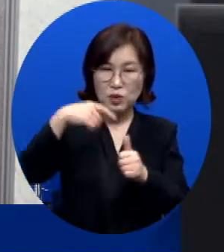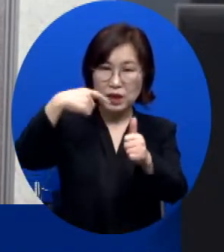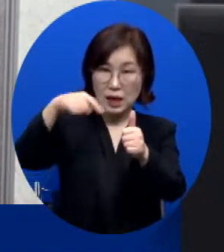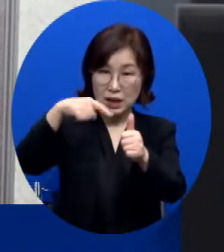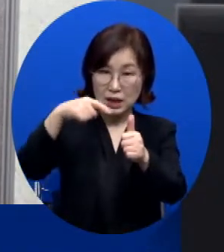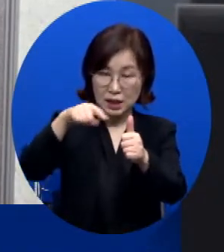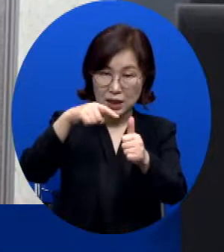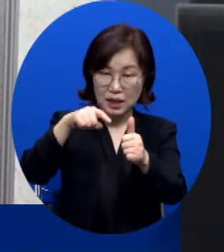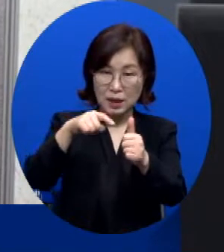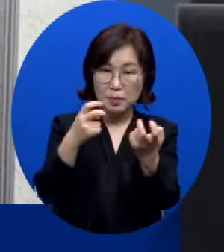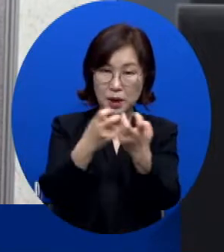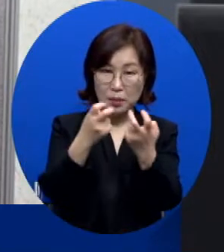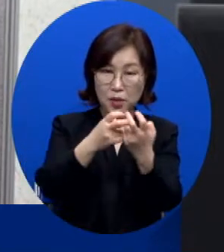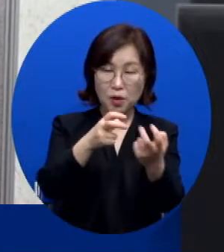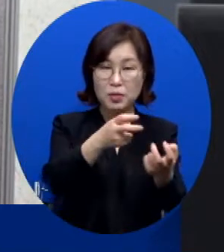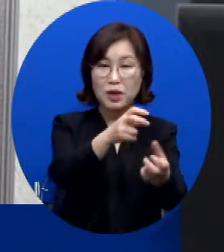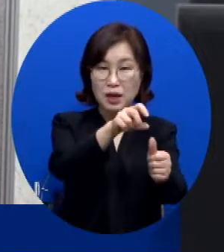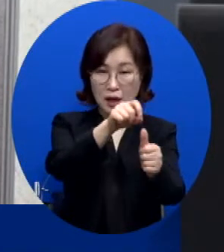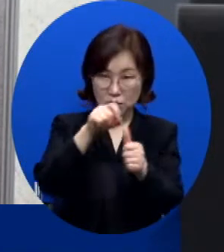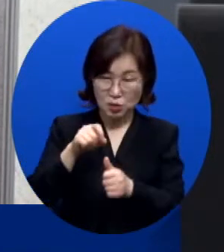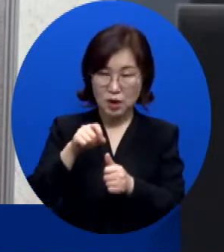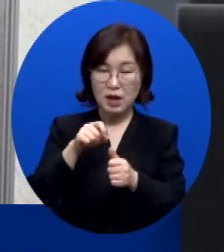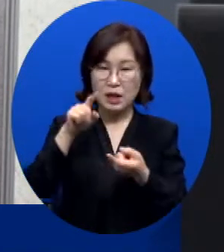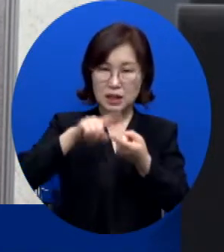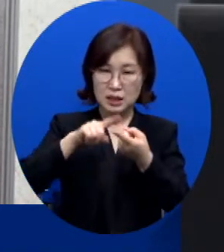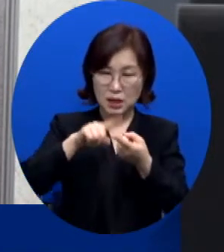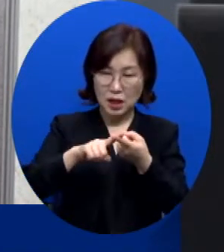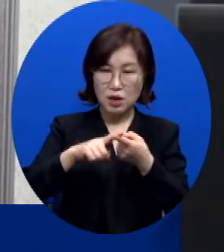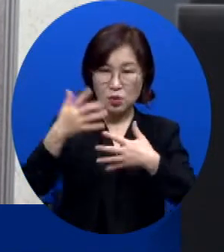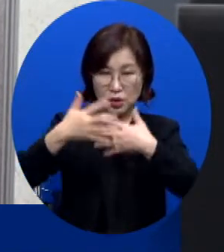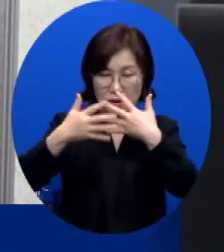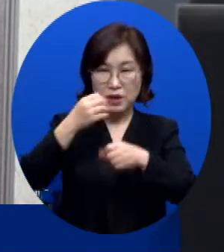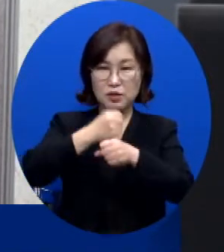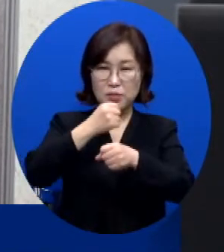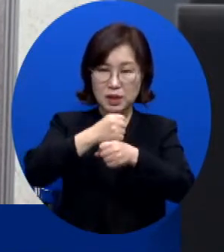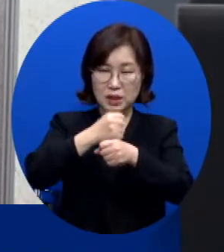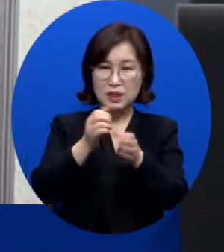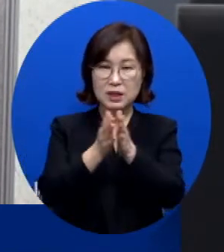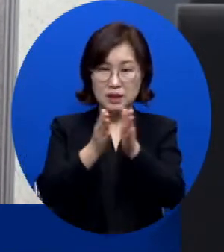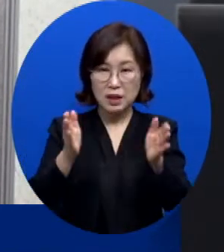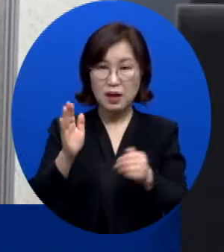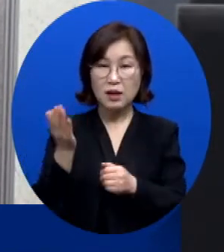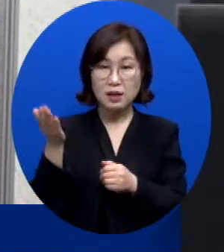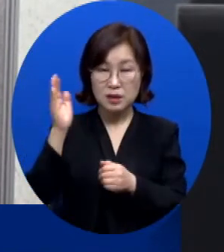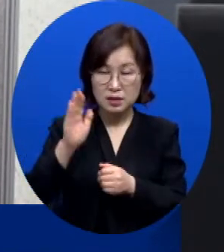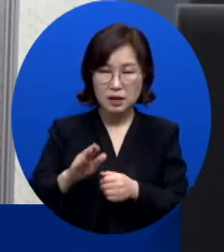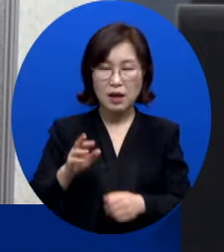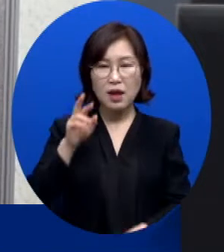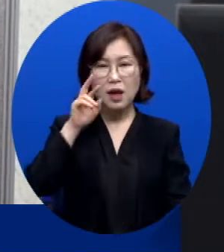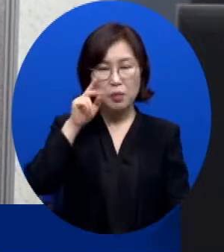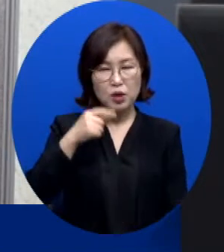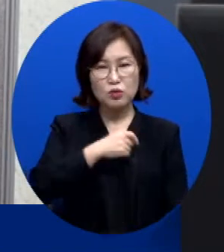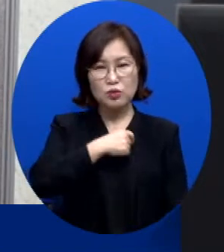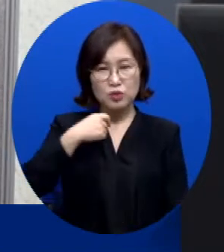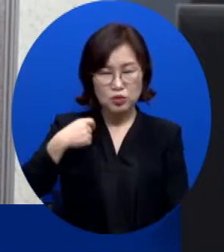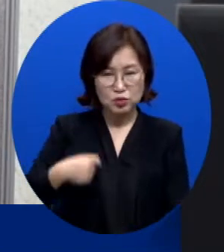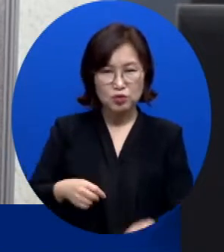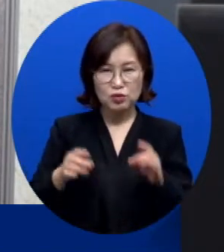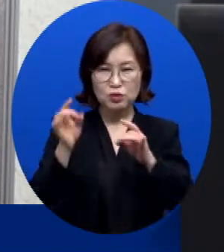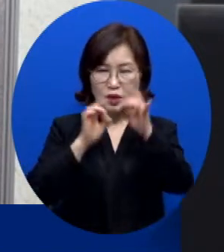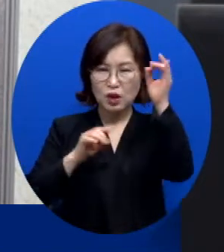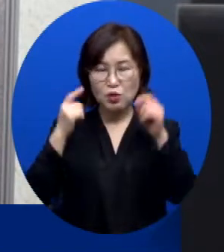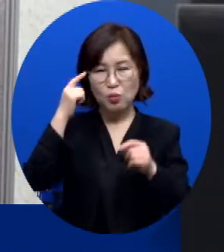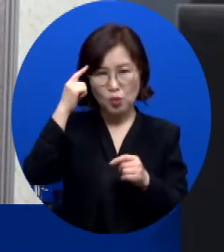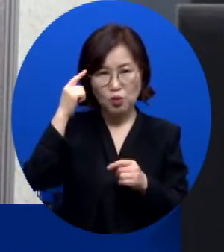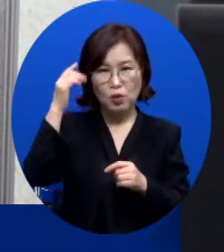방식을 온라인 영상으로 만들면은 교회에 이제 보내드리려고 작업을 시작했는데 미국, 레바논, 중국, 태국, 몽골